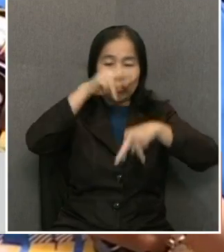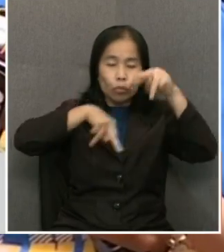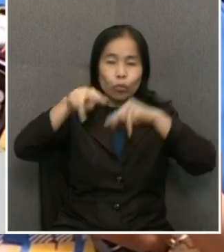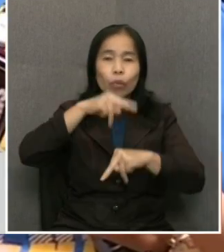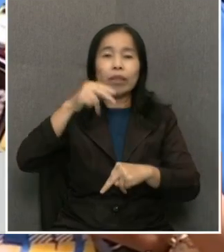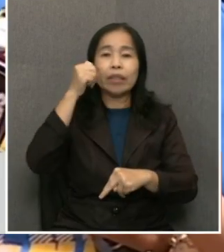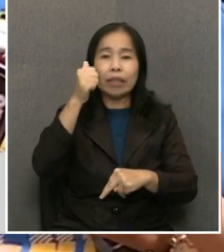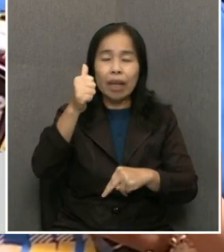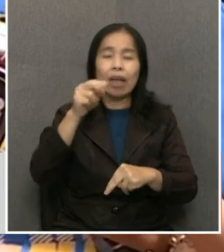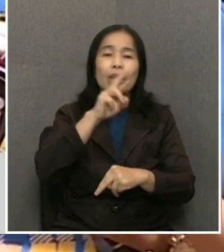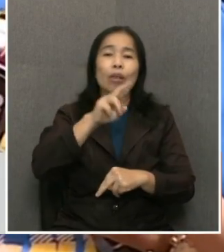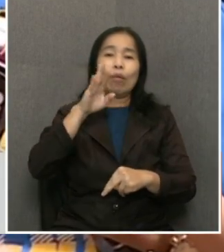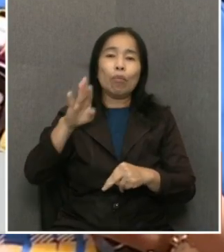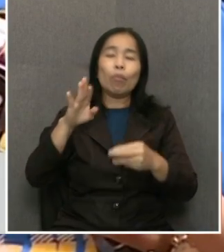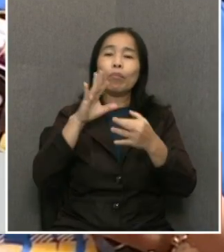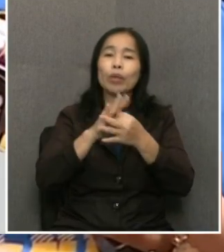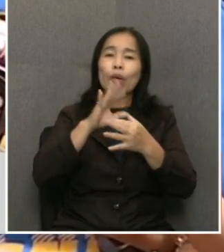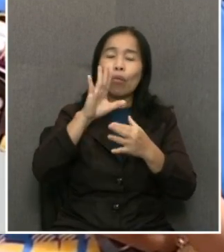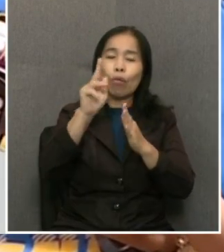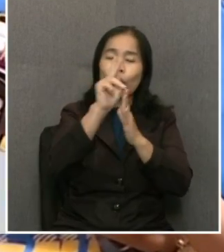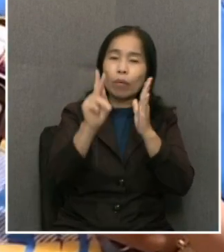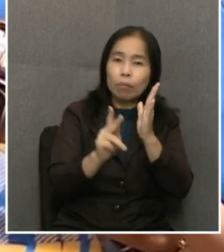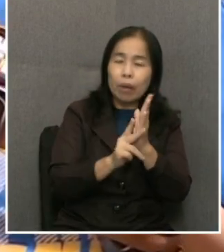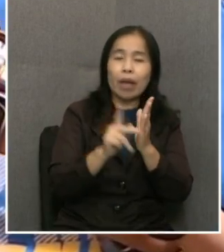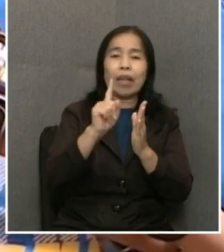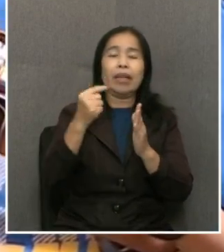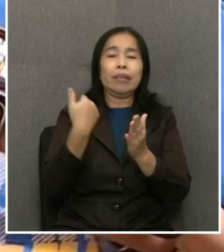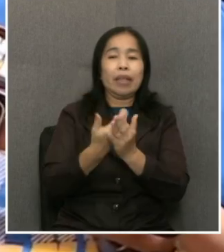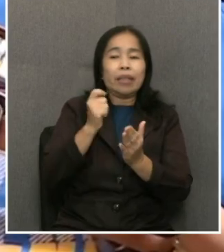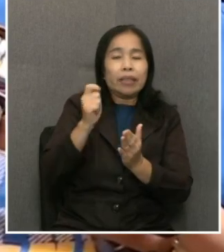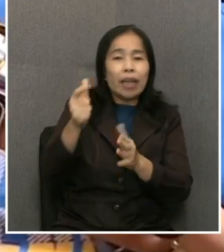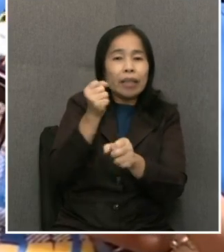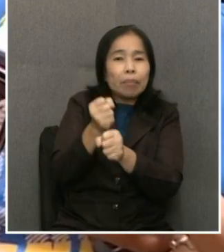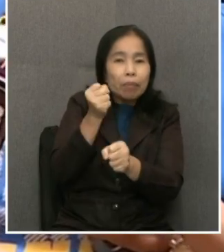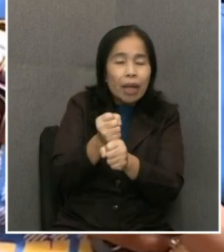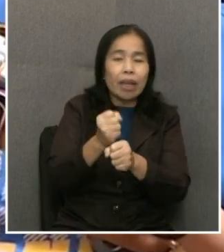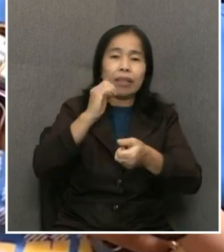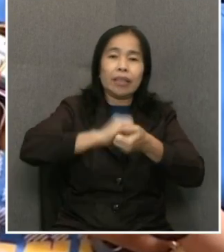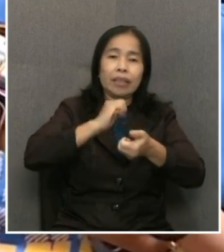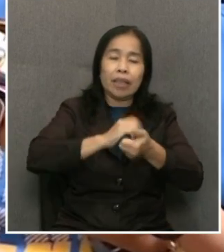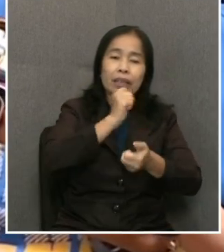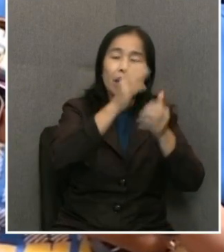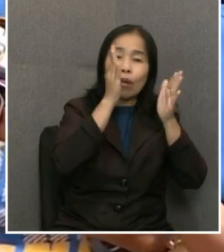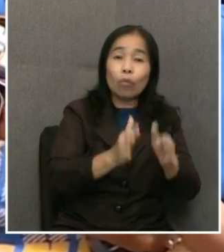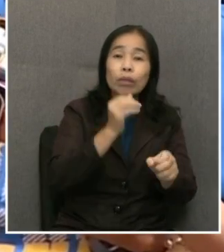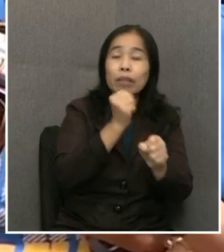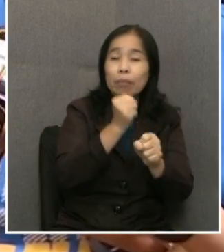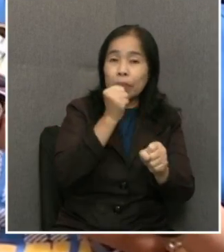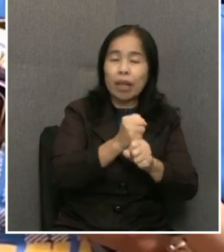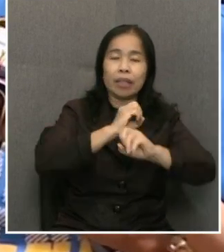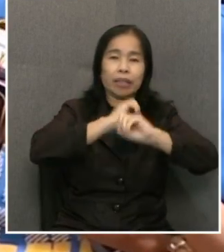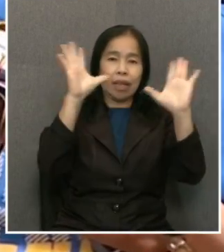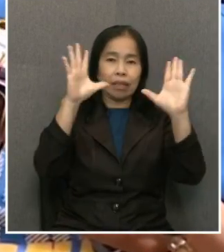ายระบบติดตามสถานะของร่างกฎหมายการจัดซื้อจัดจ้างทำสัญญาจ้างพนักงานอย่างโปร่งใสแล้วก็เป็นธรรม